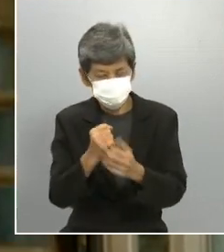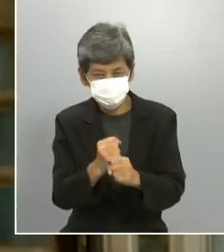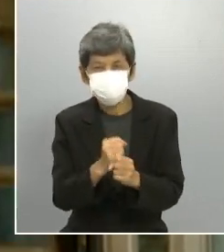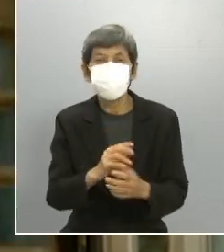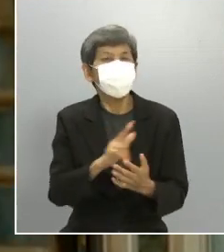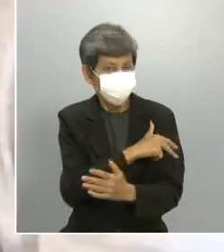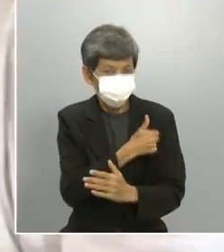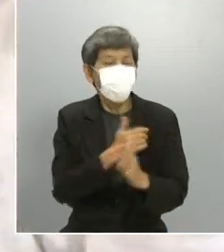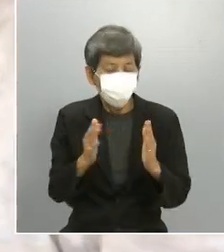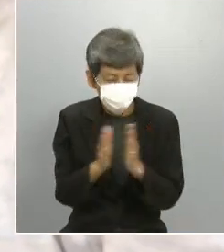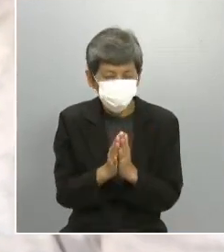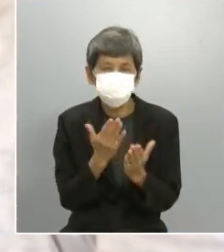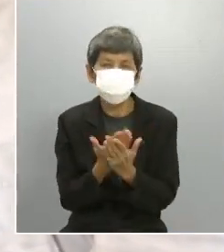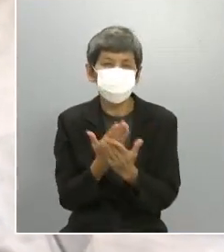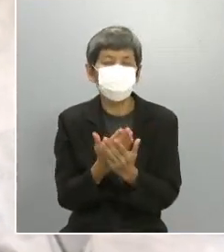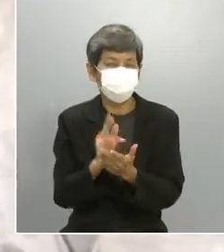สาธารณสุขด้วยอากะ